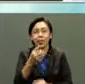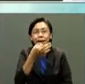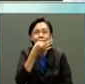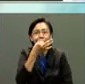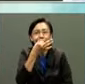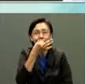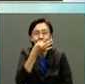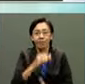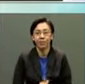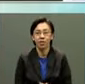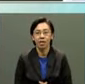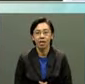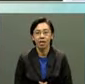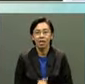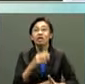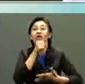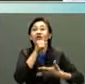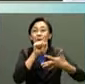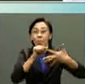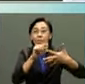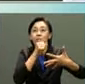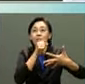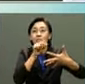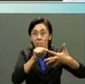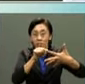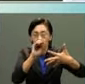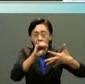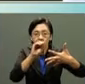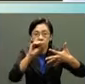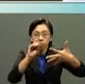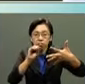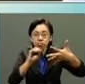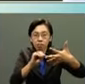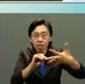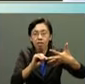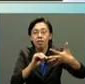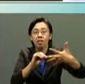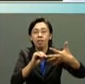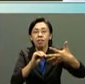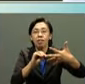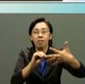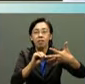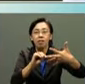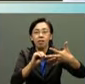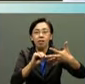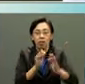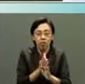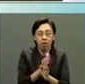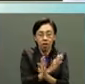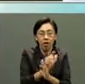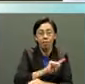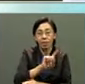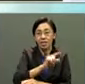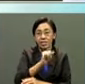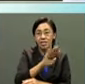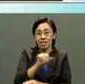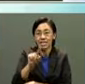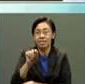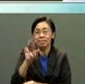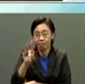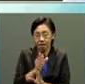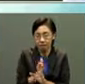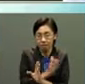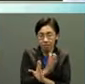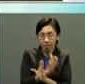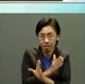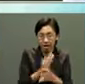ครับที่ลงมาจากสีส้มเมื่อวานนี้มาเป็นกลุ่มของผู้ป่วยรายงานในช่วง14ถึง28วันที่ผ่